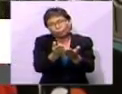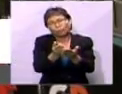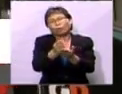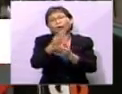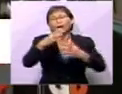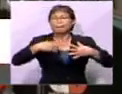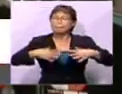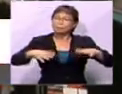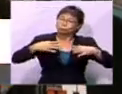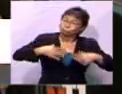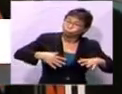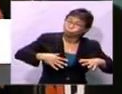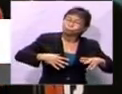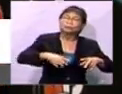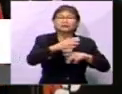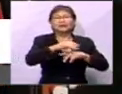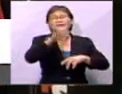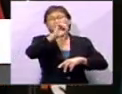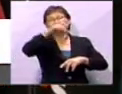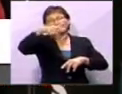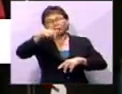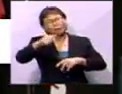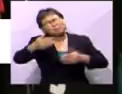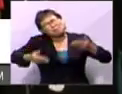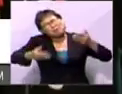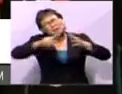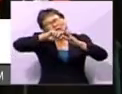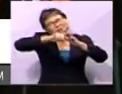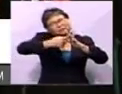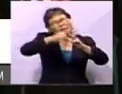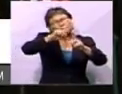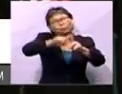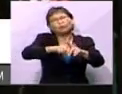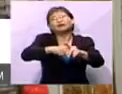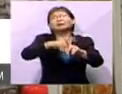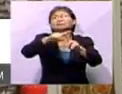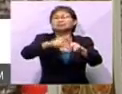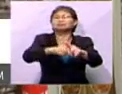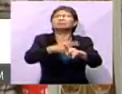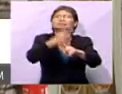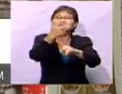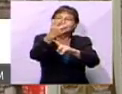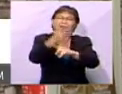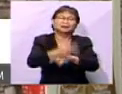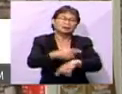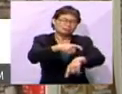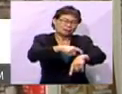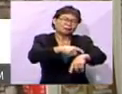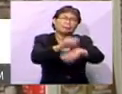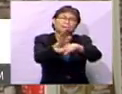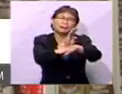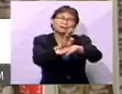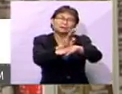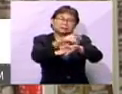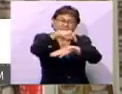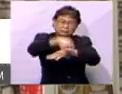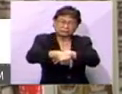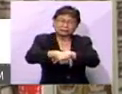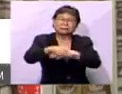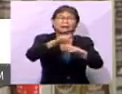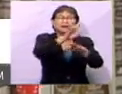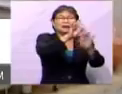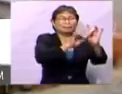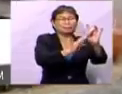butik pakaian dan spa yang dijangka beroperasi bulan depan. Waktu operasi di Medan Selera ini